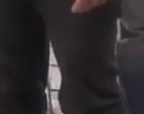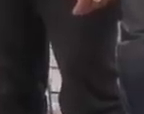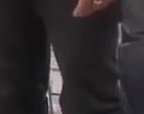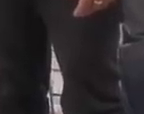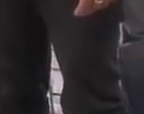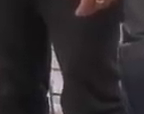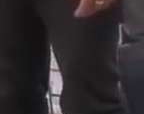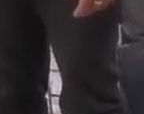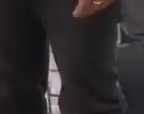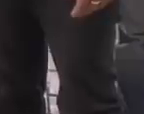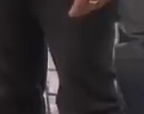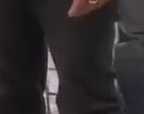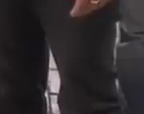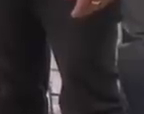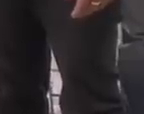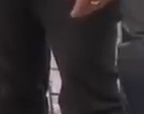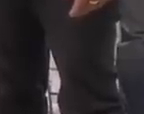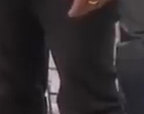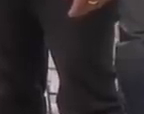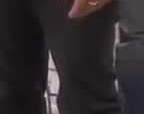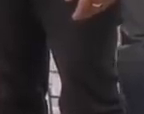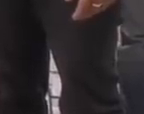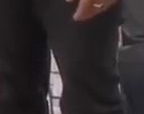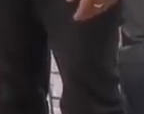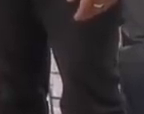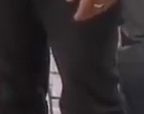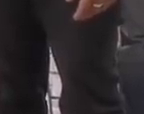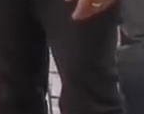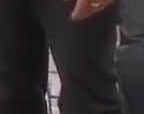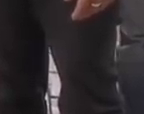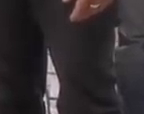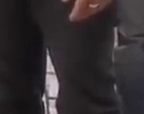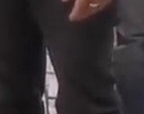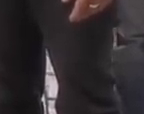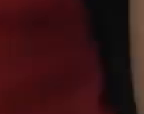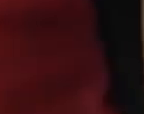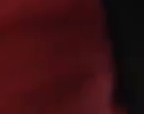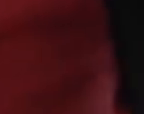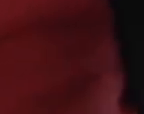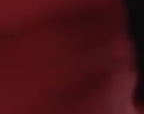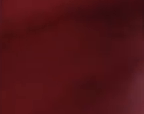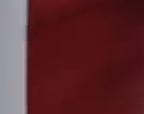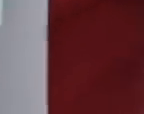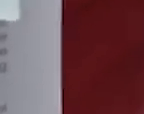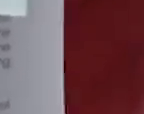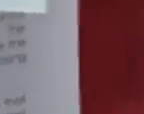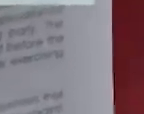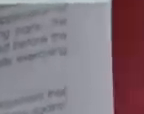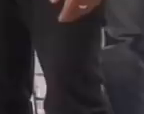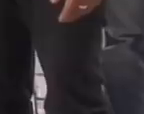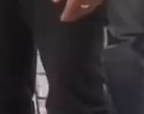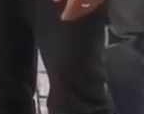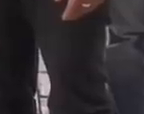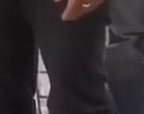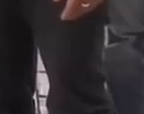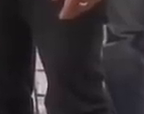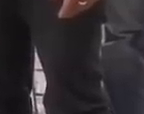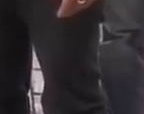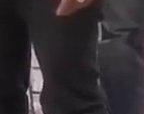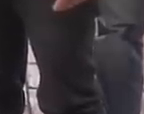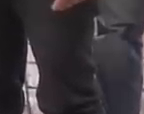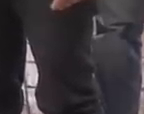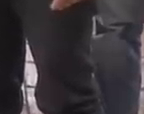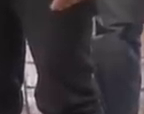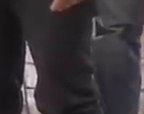Raffy, maraming salamat po sa tulong na binigay niyo sa amin. Ngayon po, na-refund na po namin yung nagastos namin at yung passport po